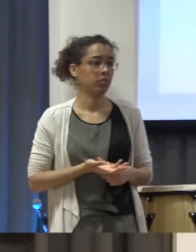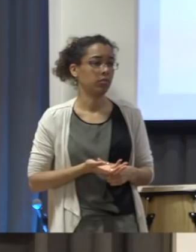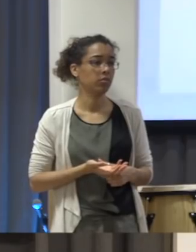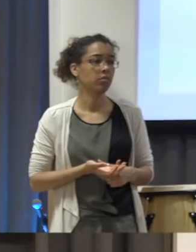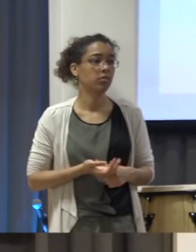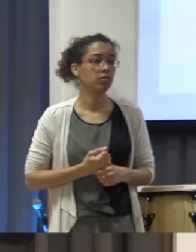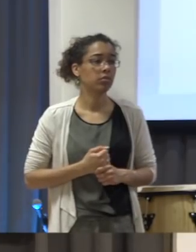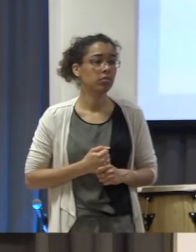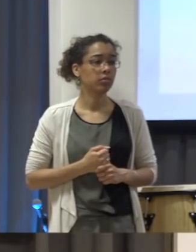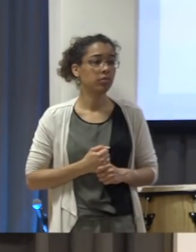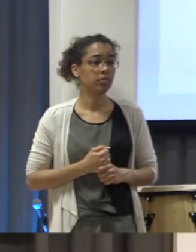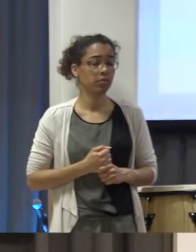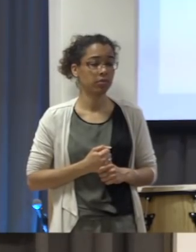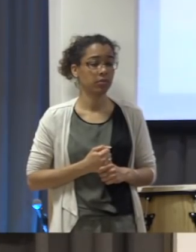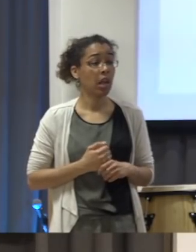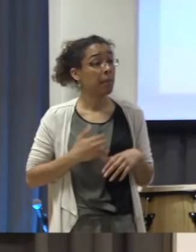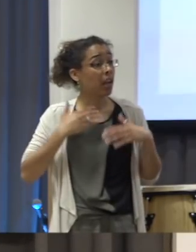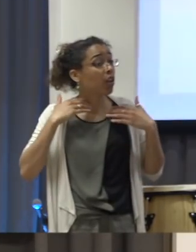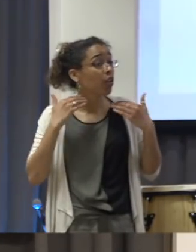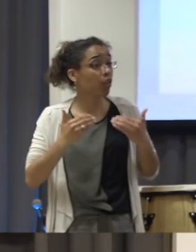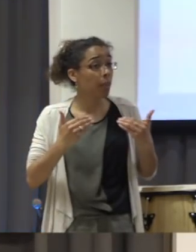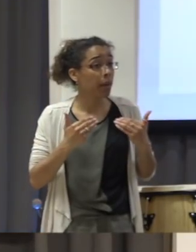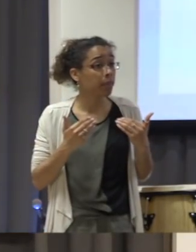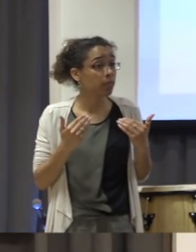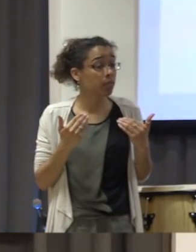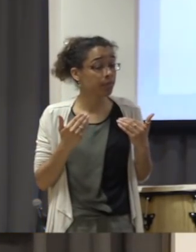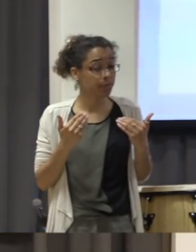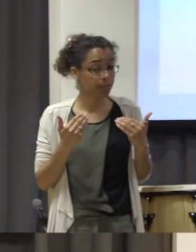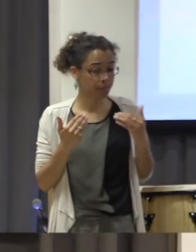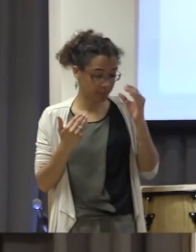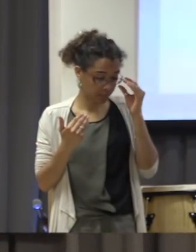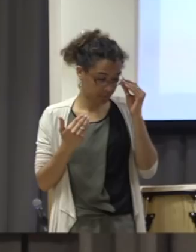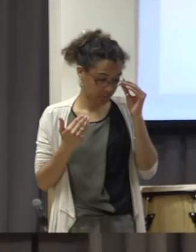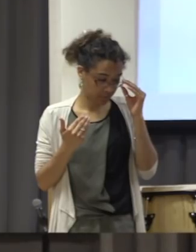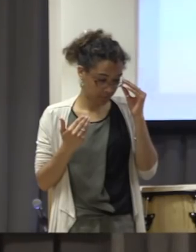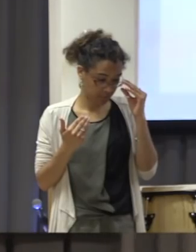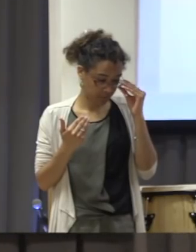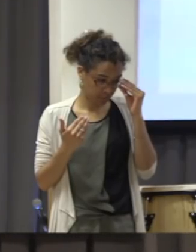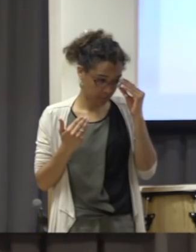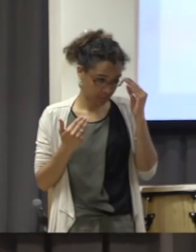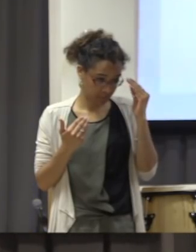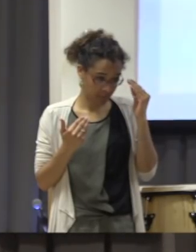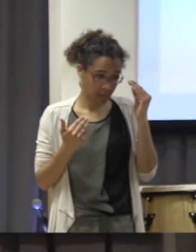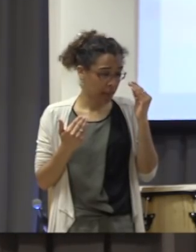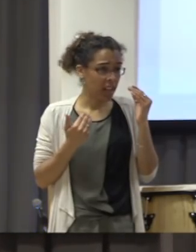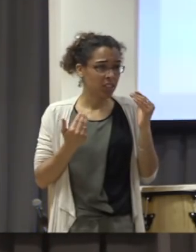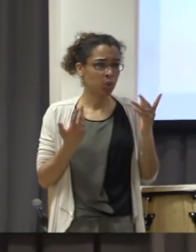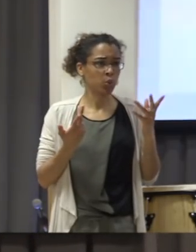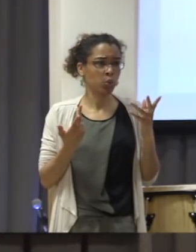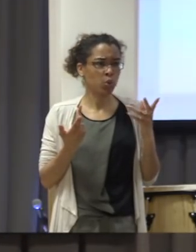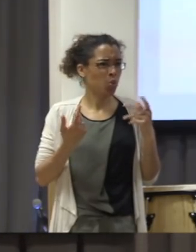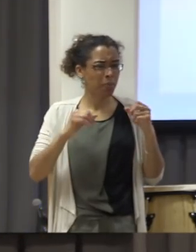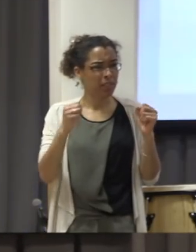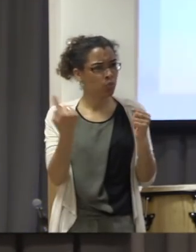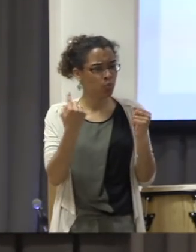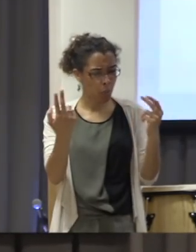malgré cela, ils sont toujours contredisant rebelle.